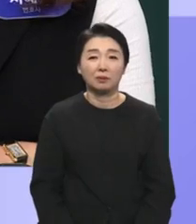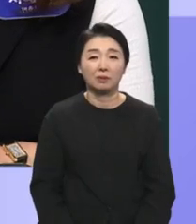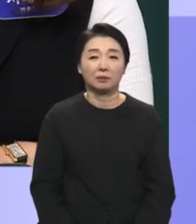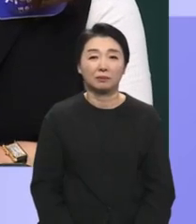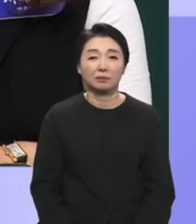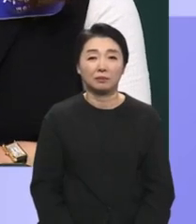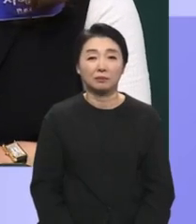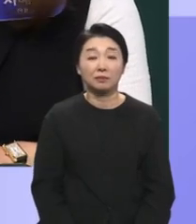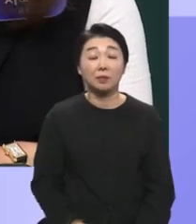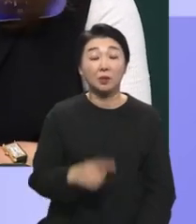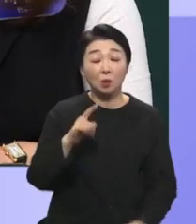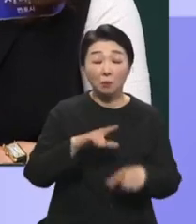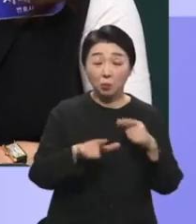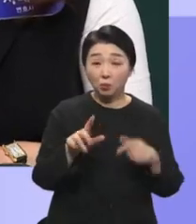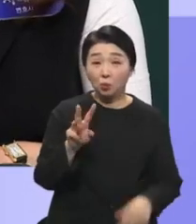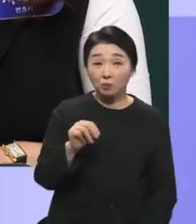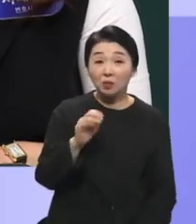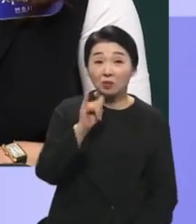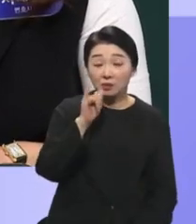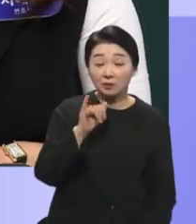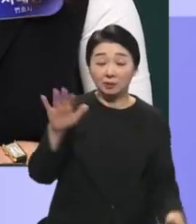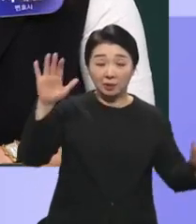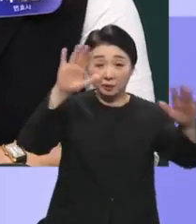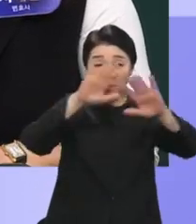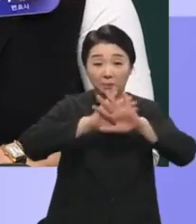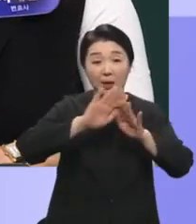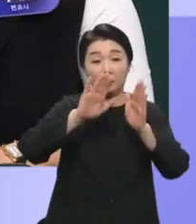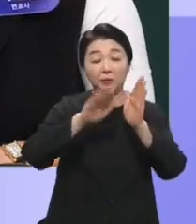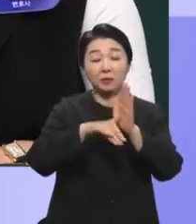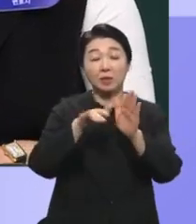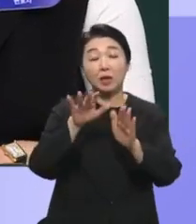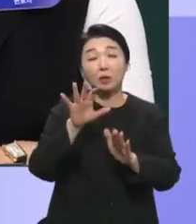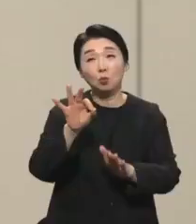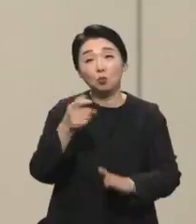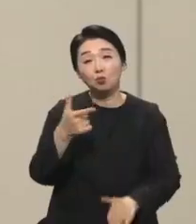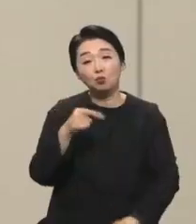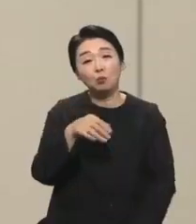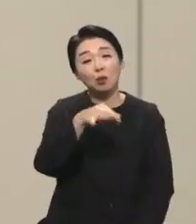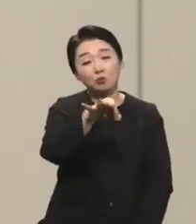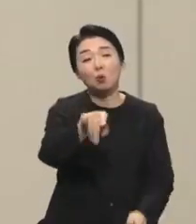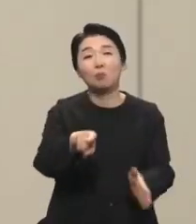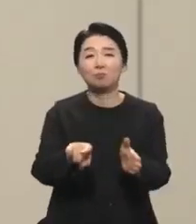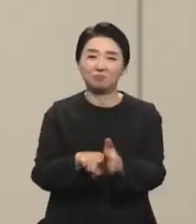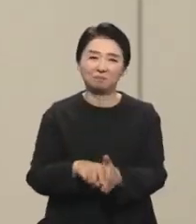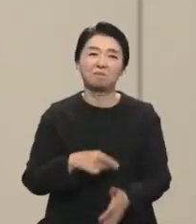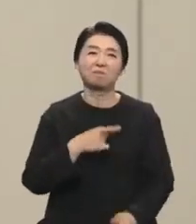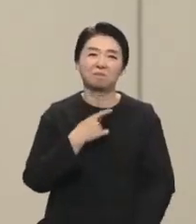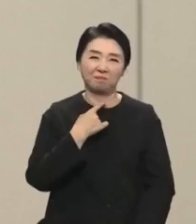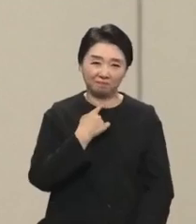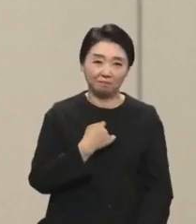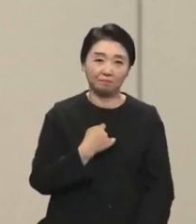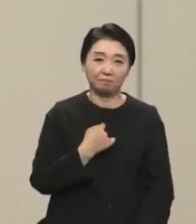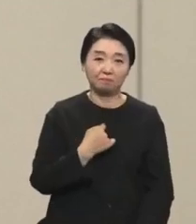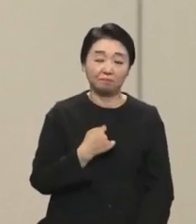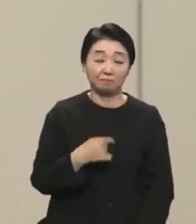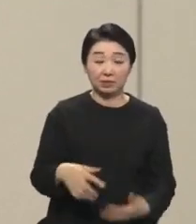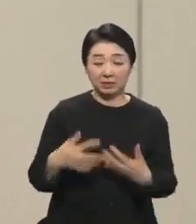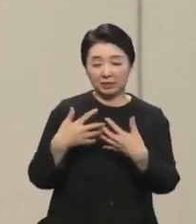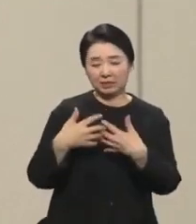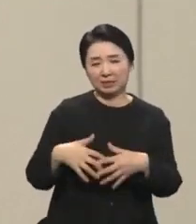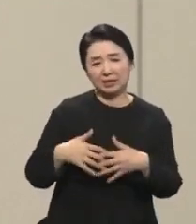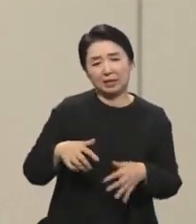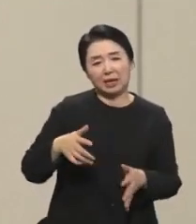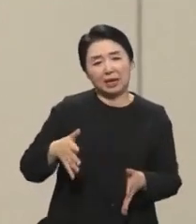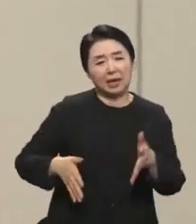미터기로 하는데이 경우에는 밤에 어떤 일정 금액을 주겠다라고 하니까 믿었던 것으로 보여지고요이 기계 익숙하지